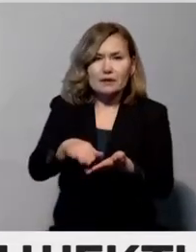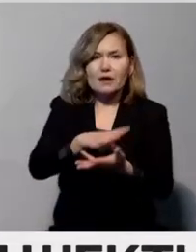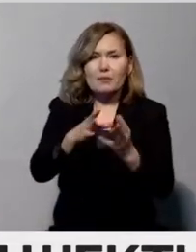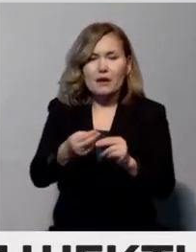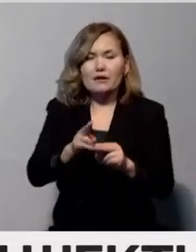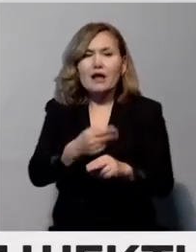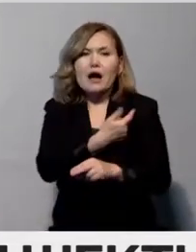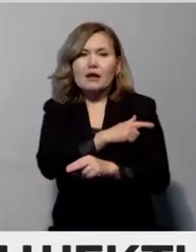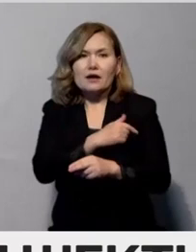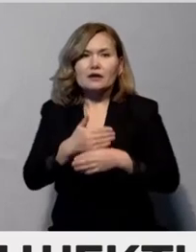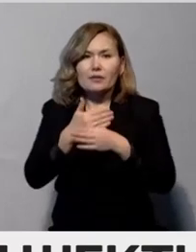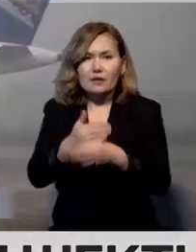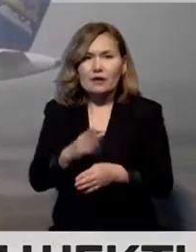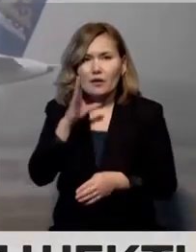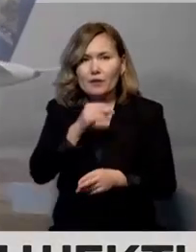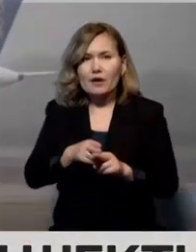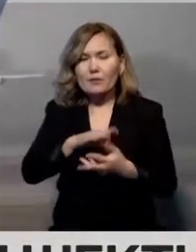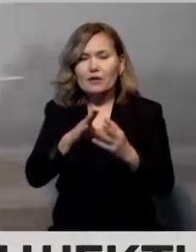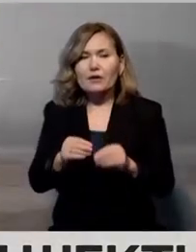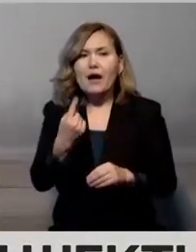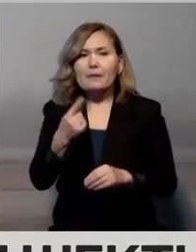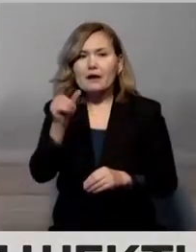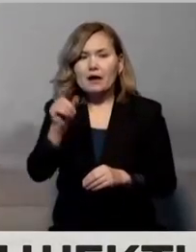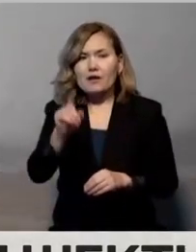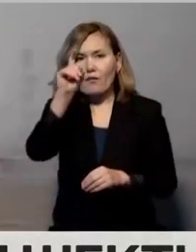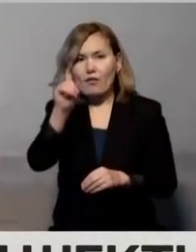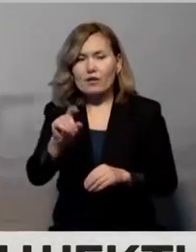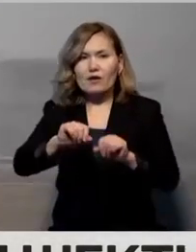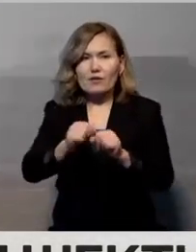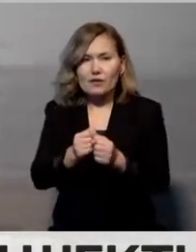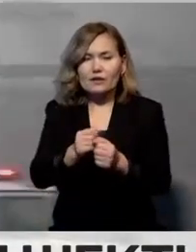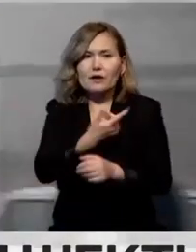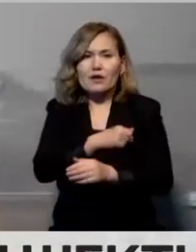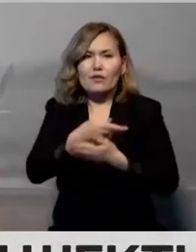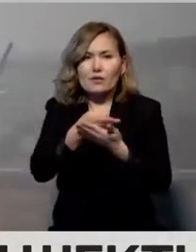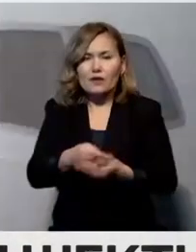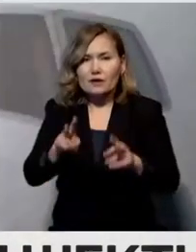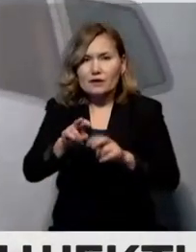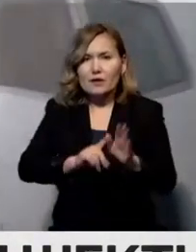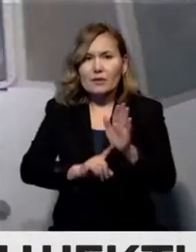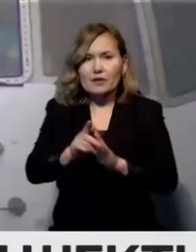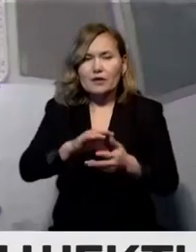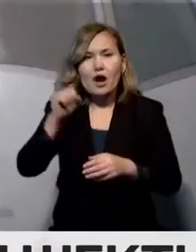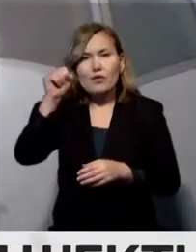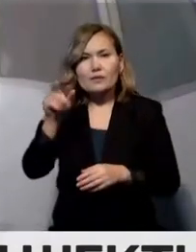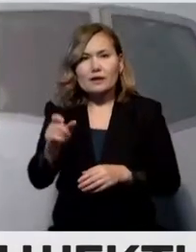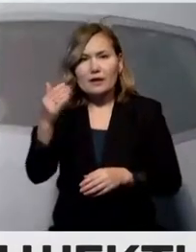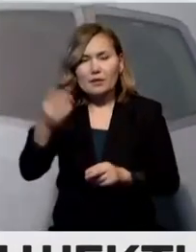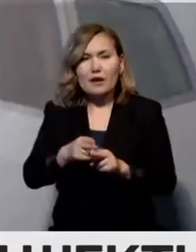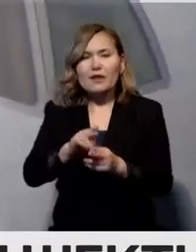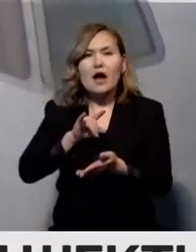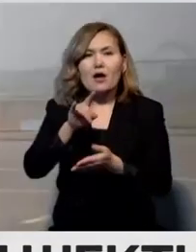алғашқы медициналық көмек көрсетілген. Тек біреуінің омыртқасы сынды деген күдікпен тексеріліп жатыр. Өзбекстан азаматы.